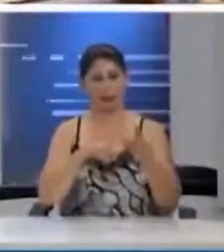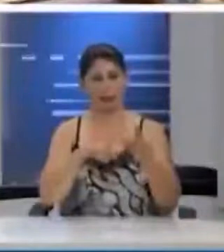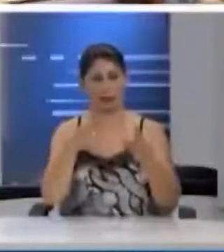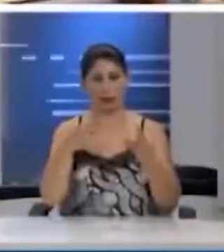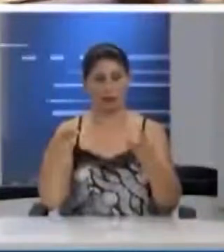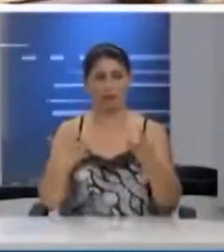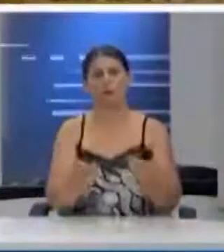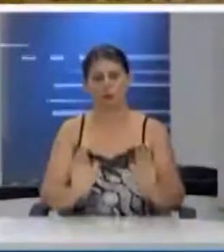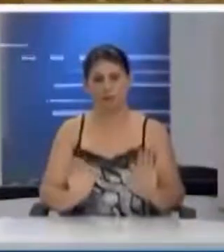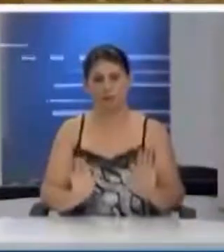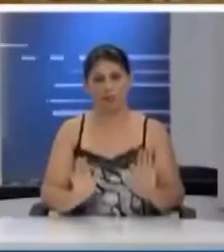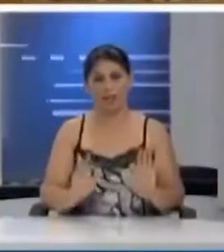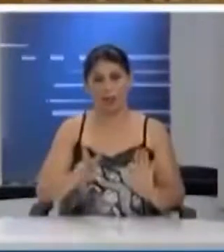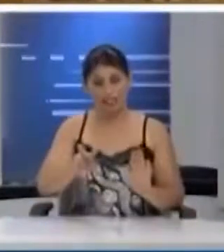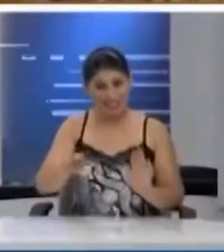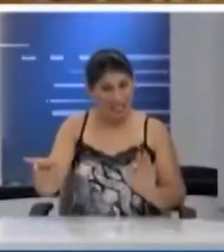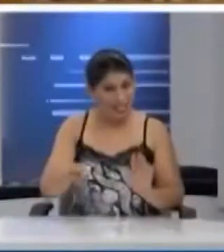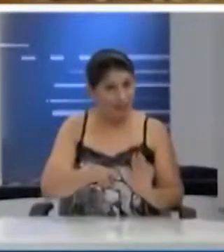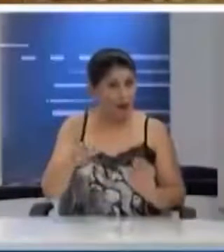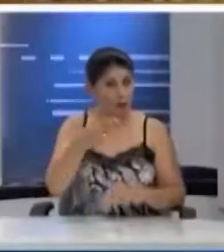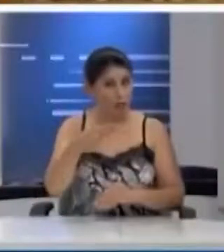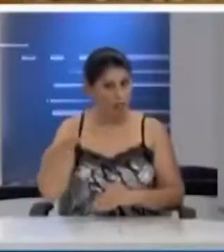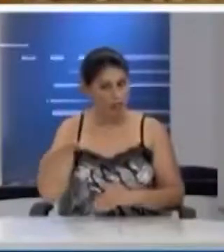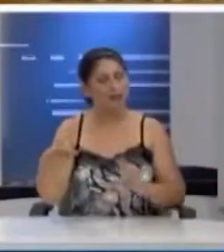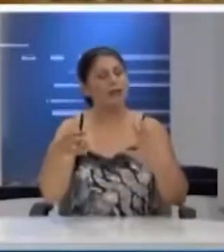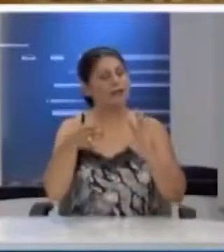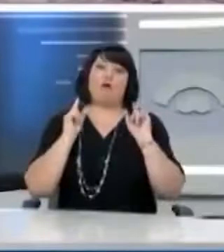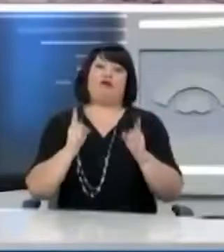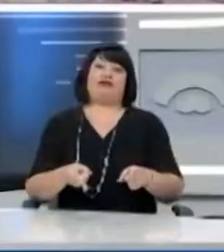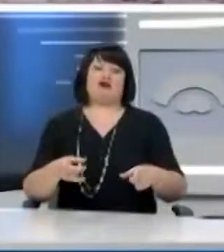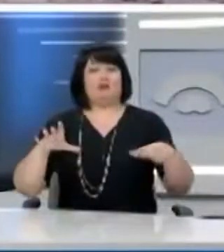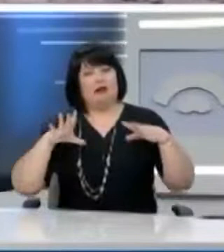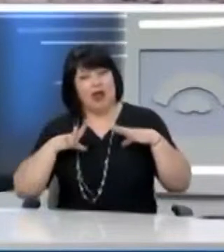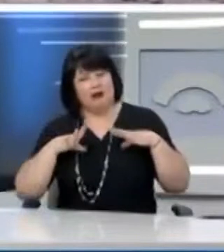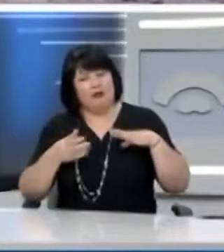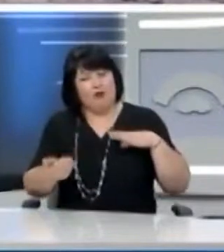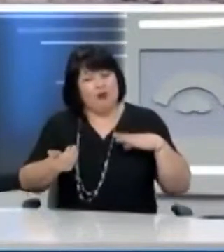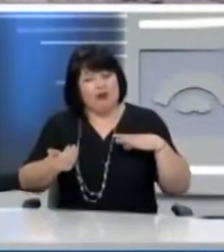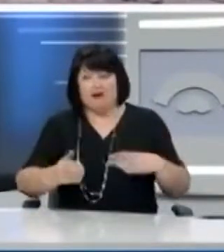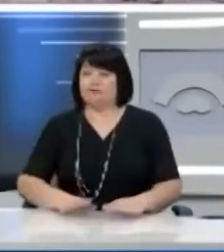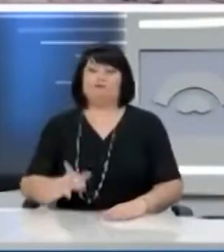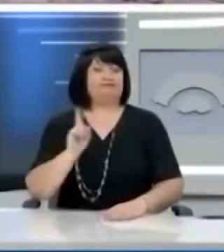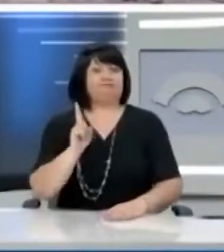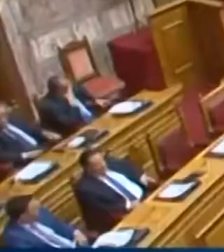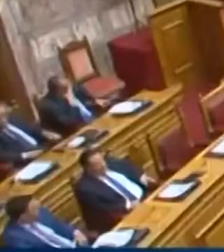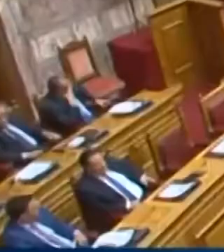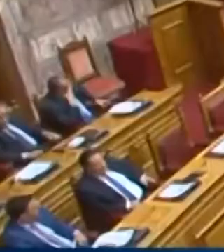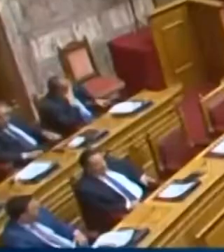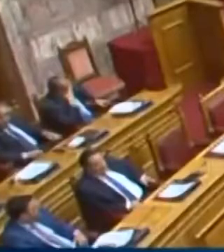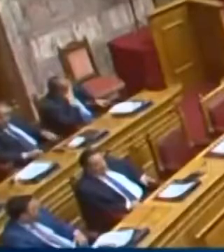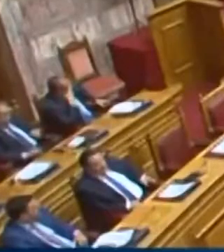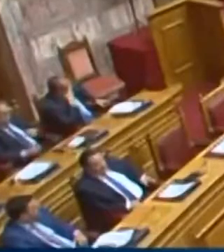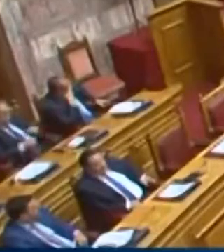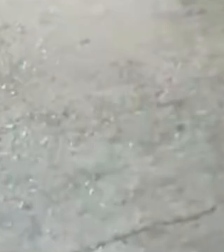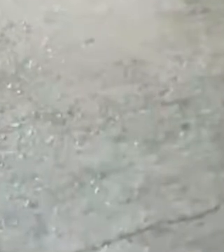αντικαπνιστικής νομοθεσίας, δίνοντας εντολή να σταματήσει άμεσα το κάπνισμα σε όλους τους χώρους της Βουλής, στους διαδρόμους και στο